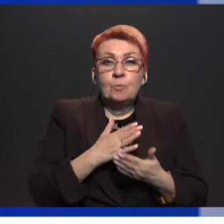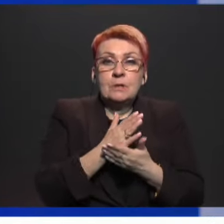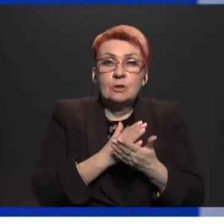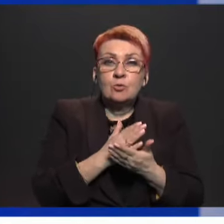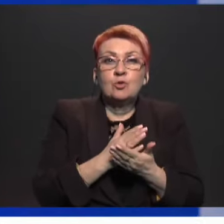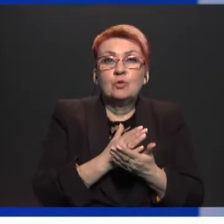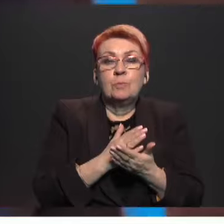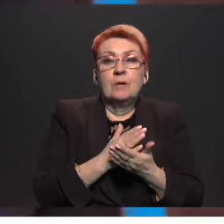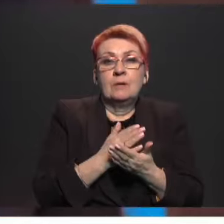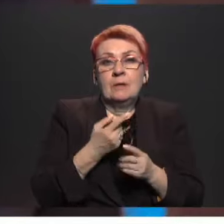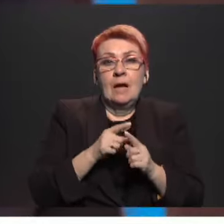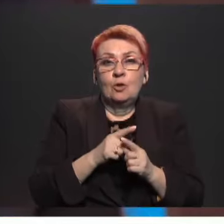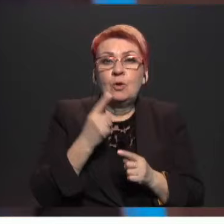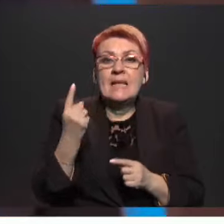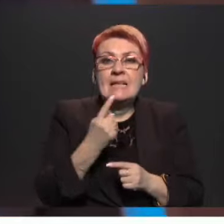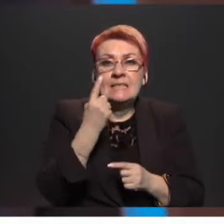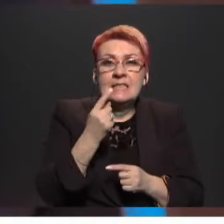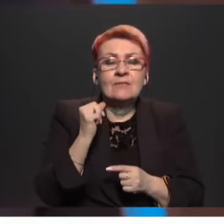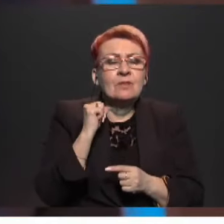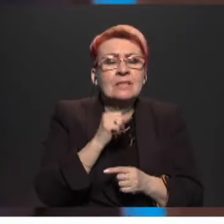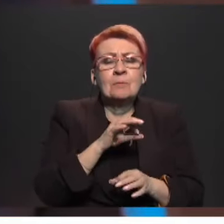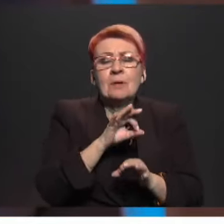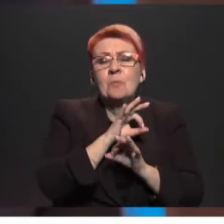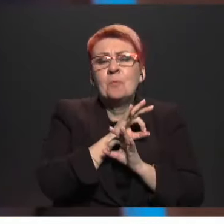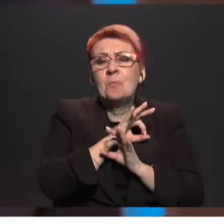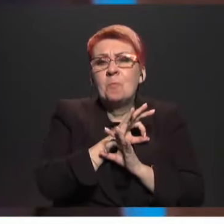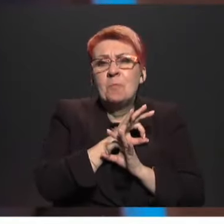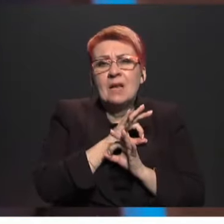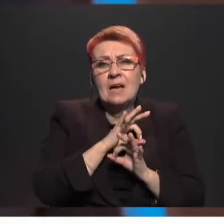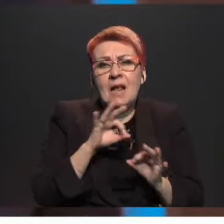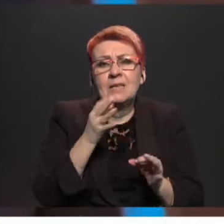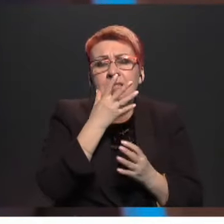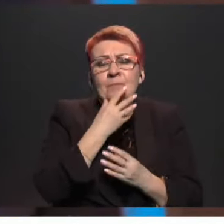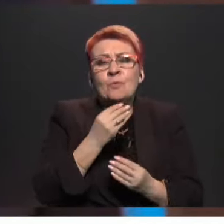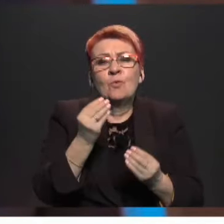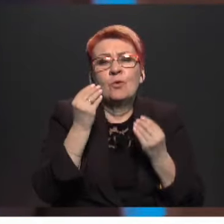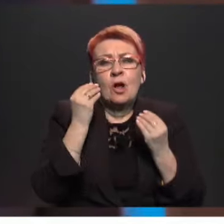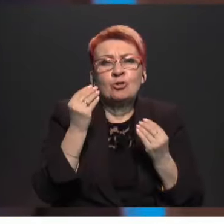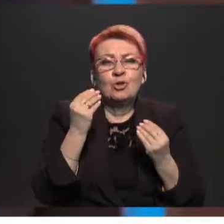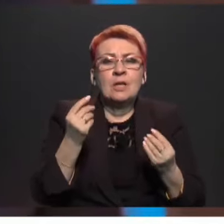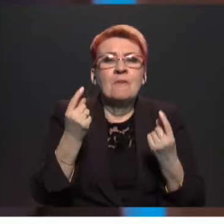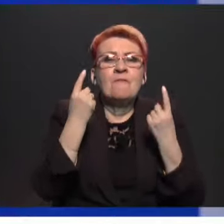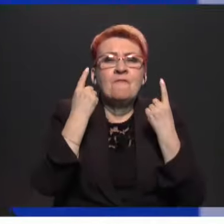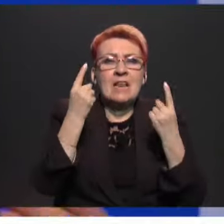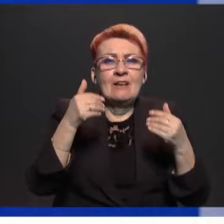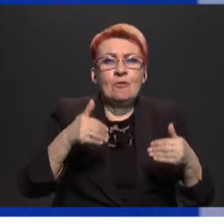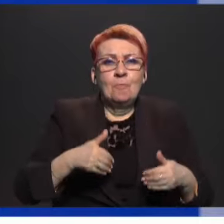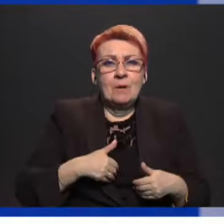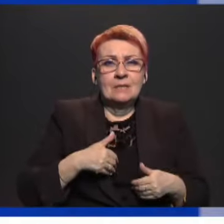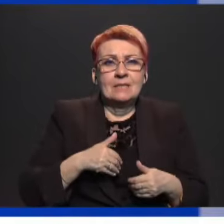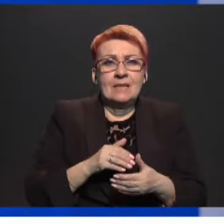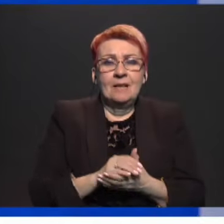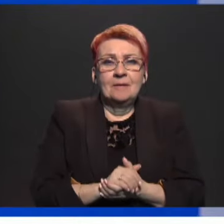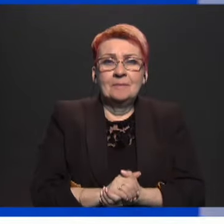которая является единственным и самым прекрасным украшением Великого Поста от числа